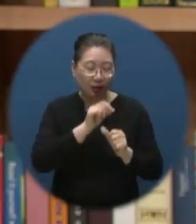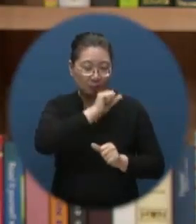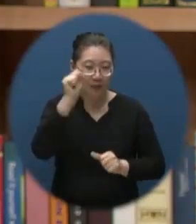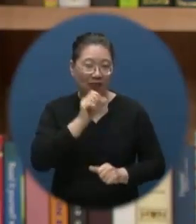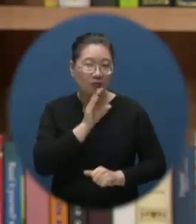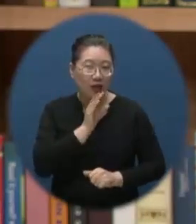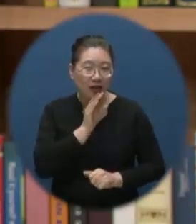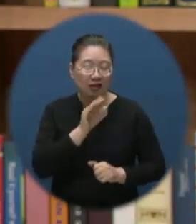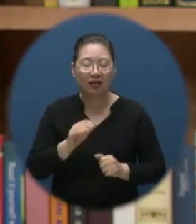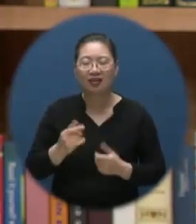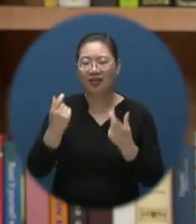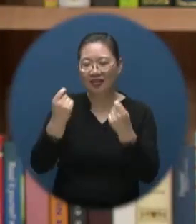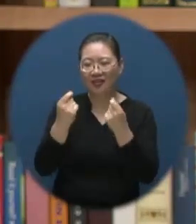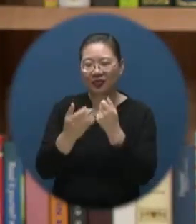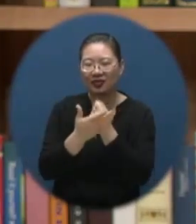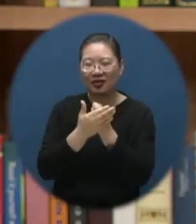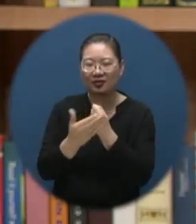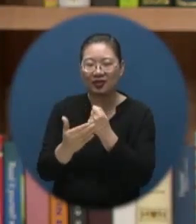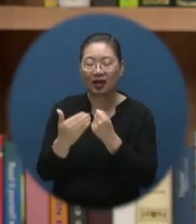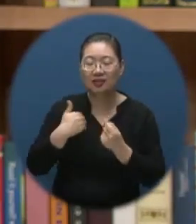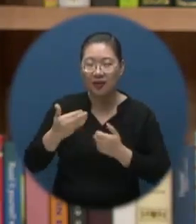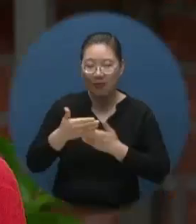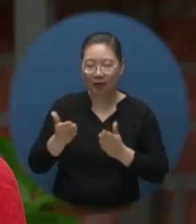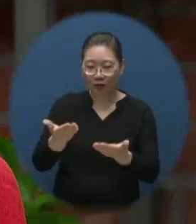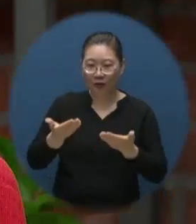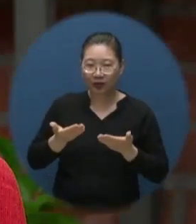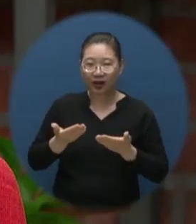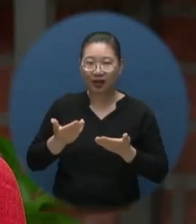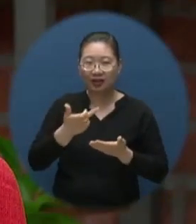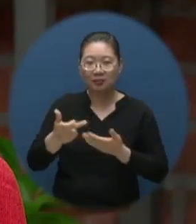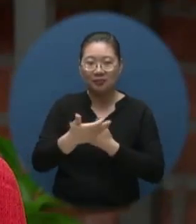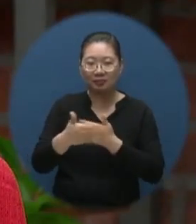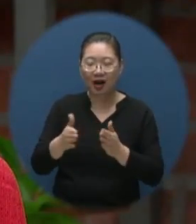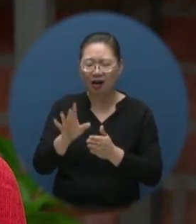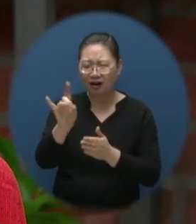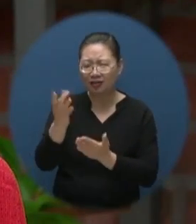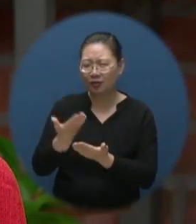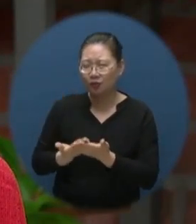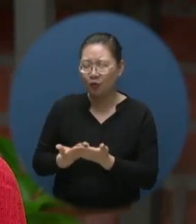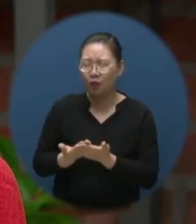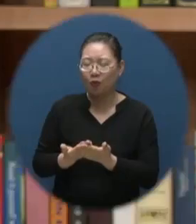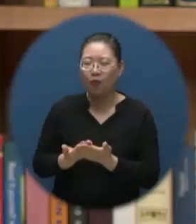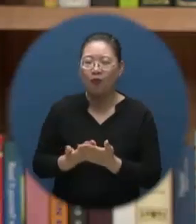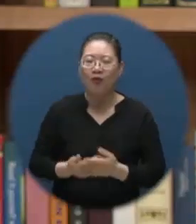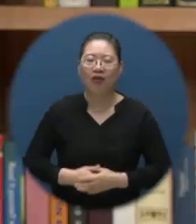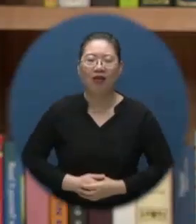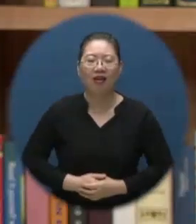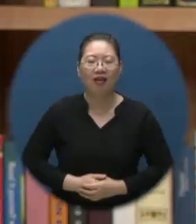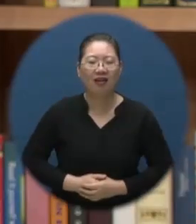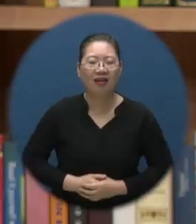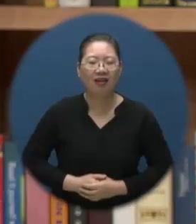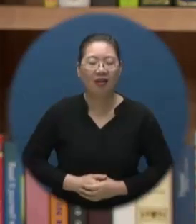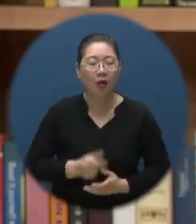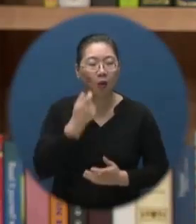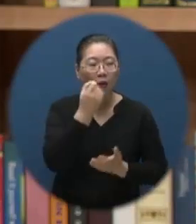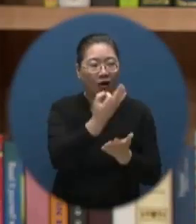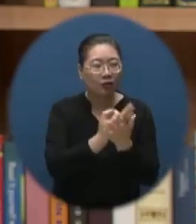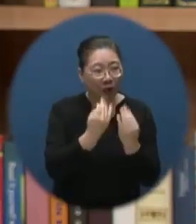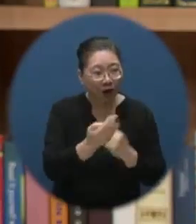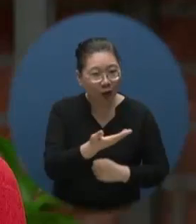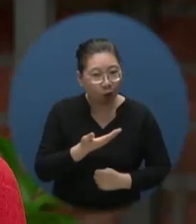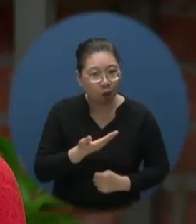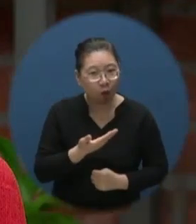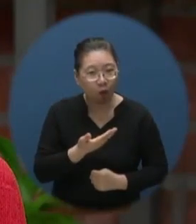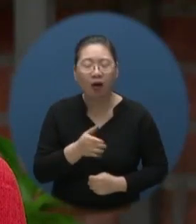예. 그래서 제 방을 줬는데요. 큰 방을 하나 주면서. 그 시절에? 예. 이야. 큰 방을 월급도 많이 줬나요?